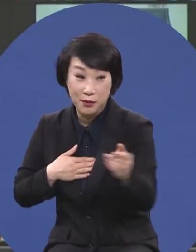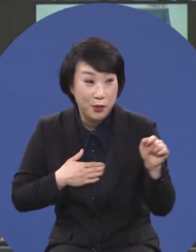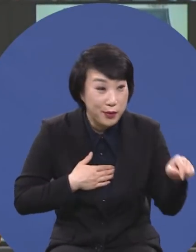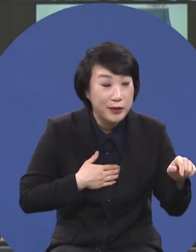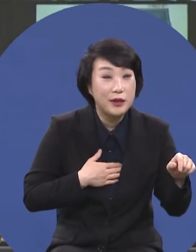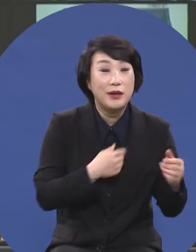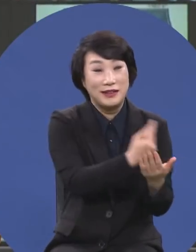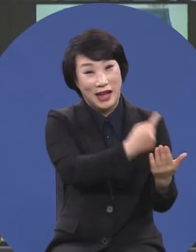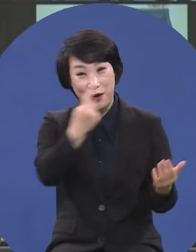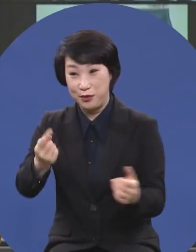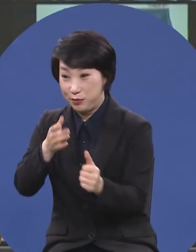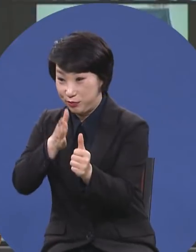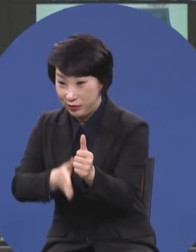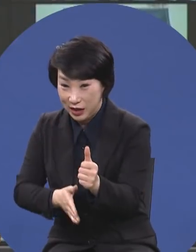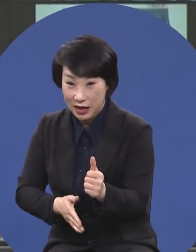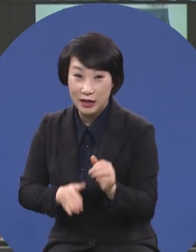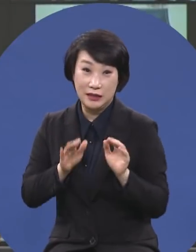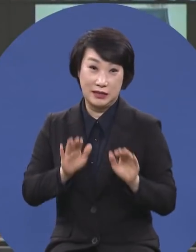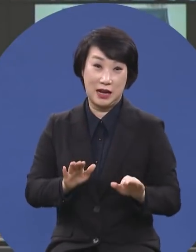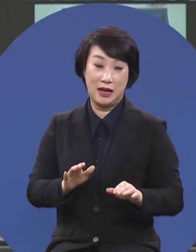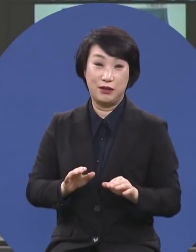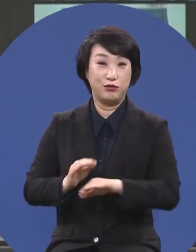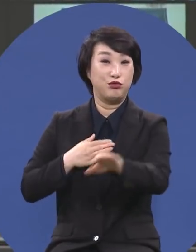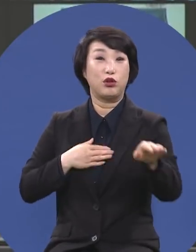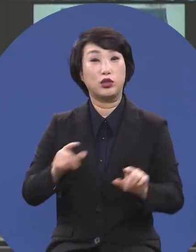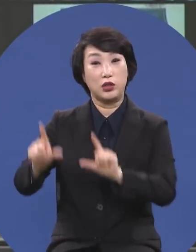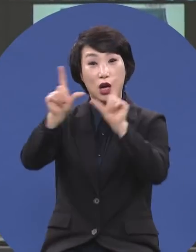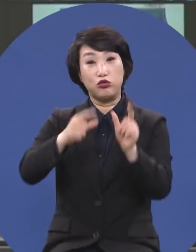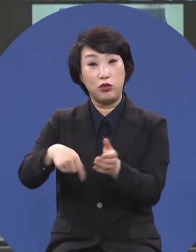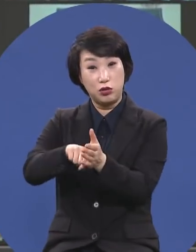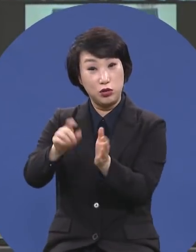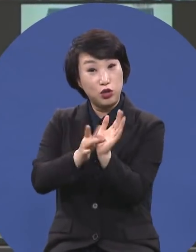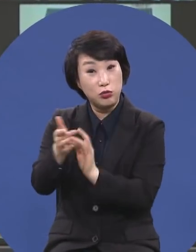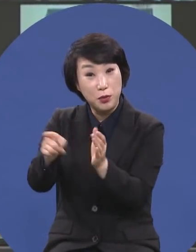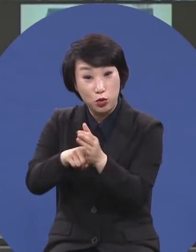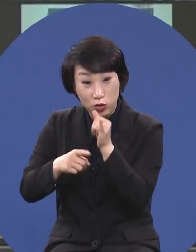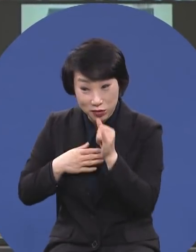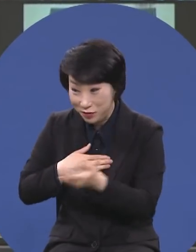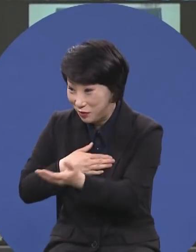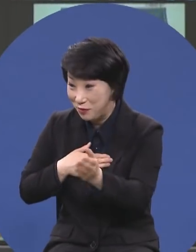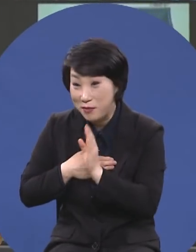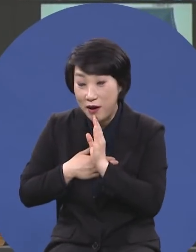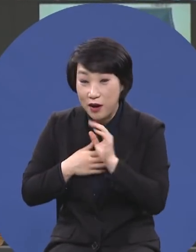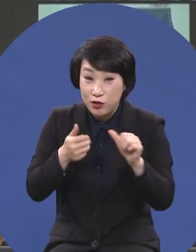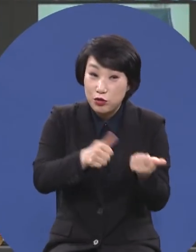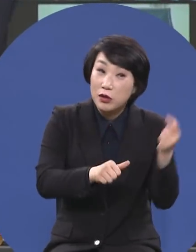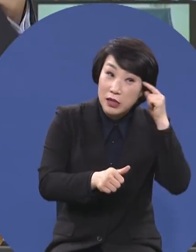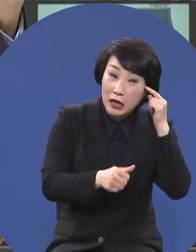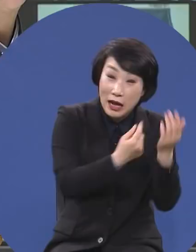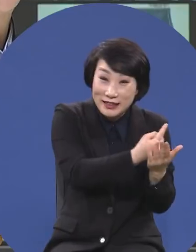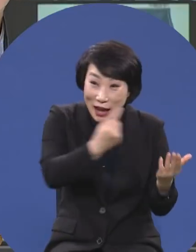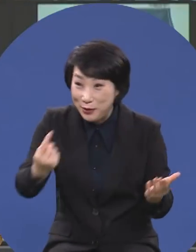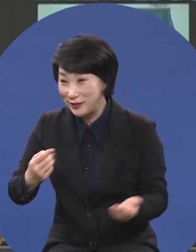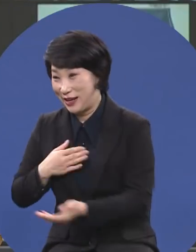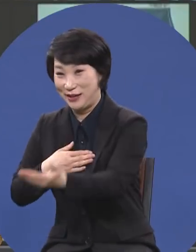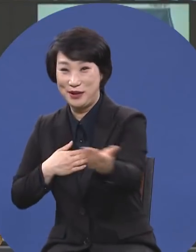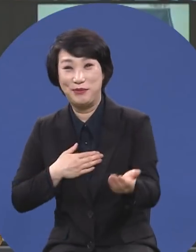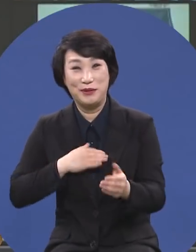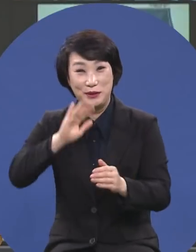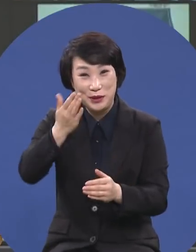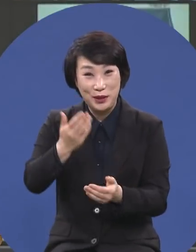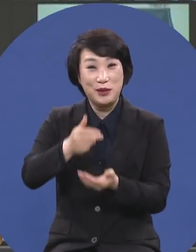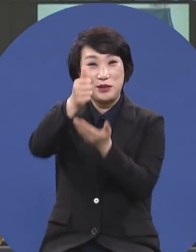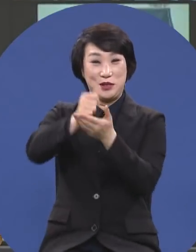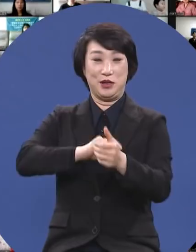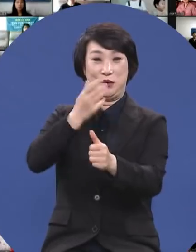벗어나야 합니다. 우리 살려고 예수 믿습니다. 죽을 생각에서 벗어나는 여러분 되기를